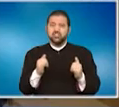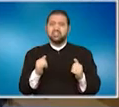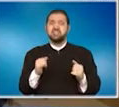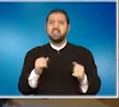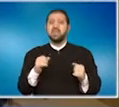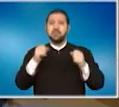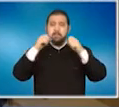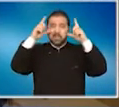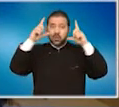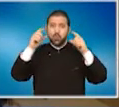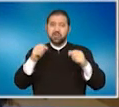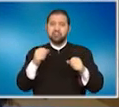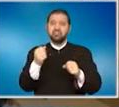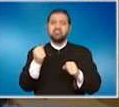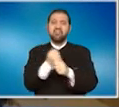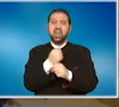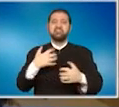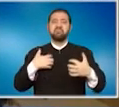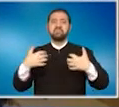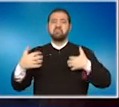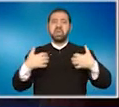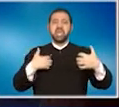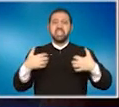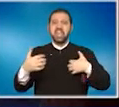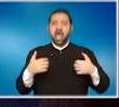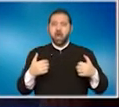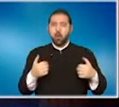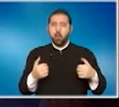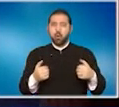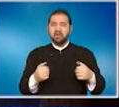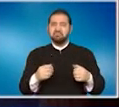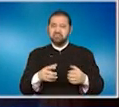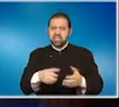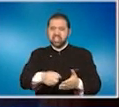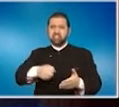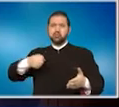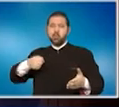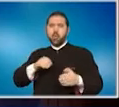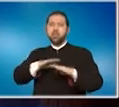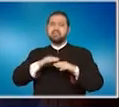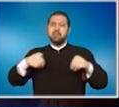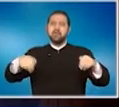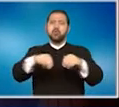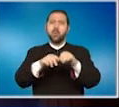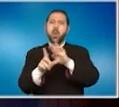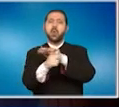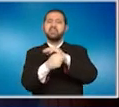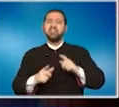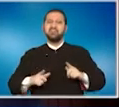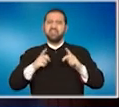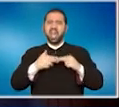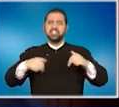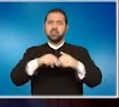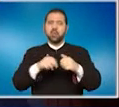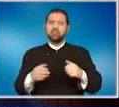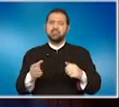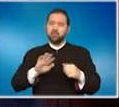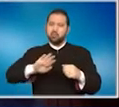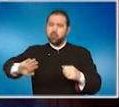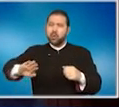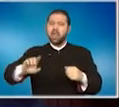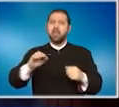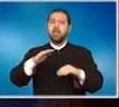minunii care ne scot pe noi de multe ori din firescul nostru și îl așează pe Dumnezeu într-o altă